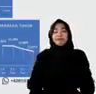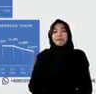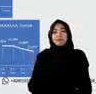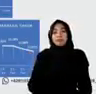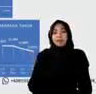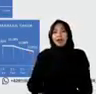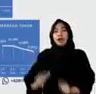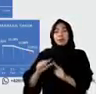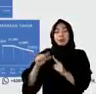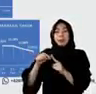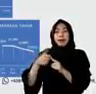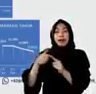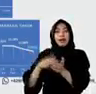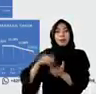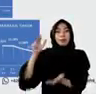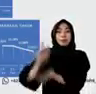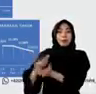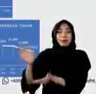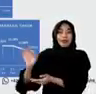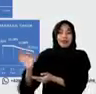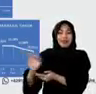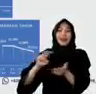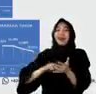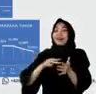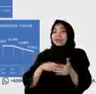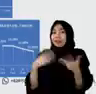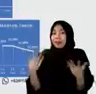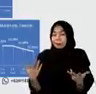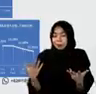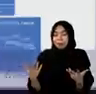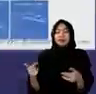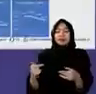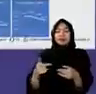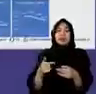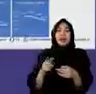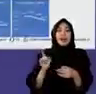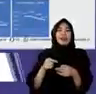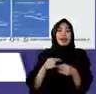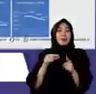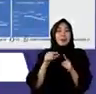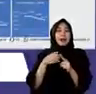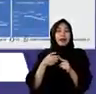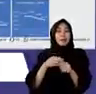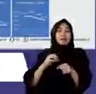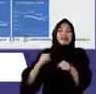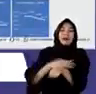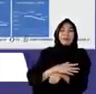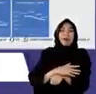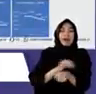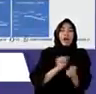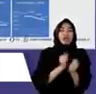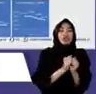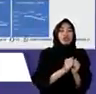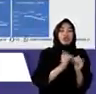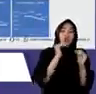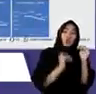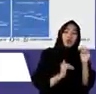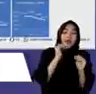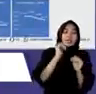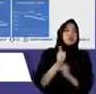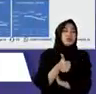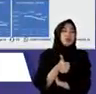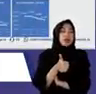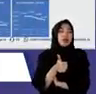ini menunjukkan bahwa intervensi kebijakan yang diterapkan memberikan dampak yang cukup baik dalam perkembangan kasus di wilayah